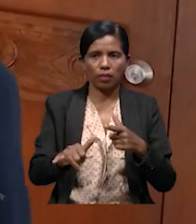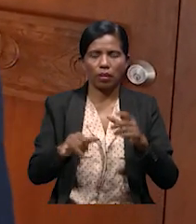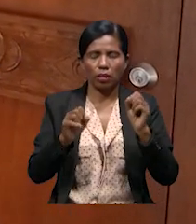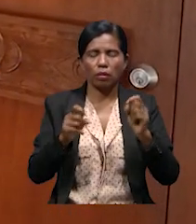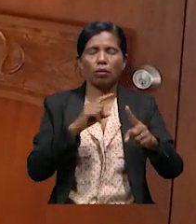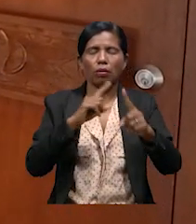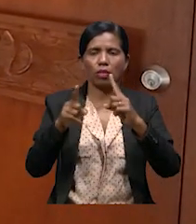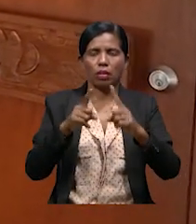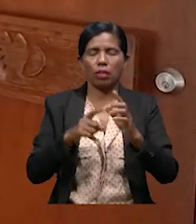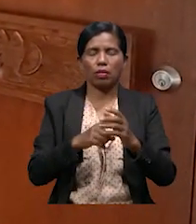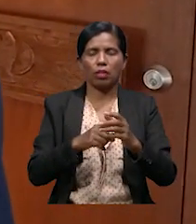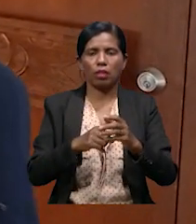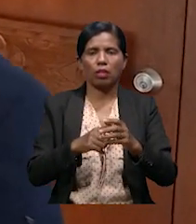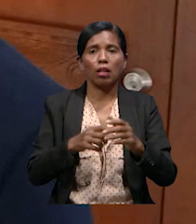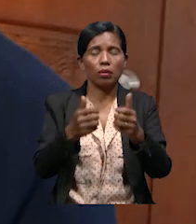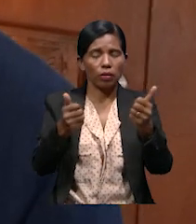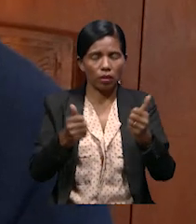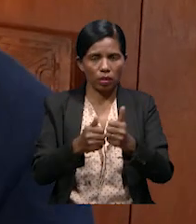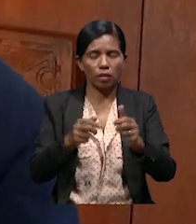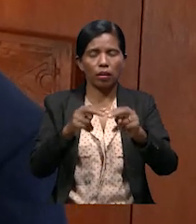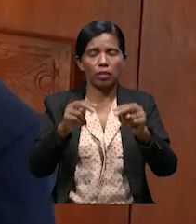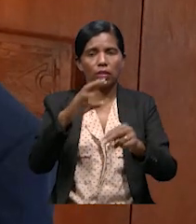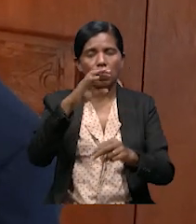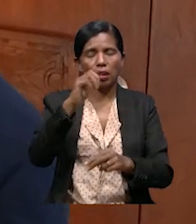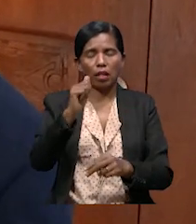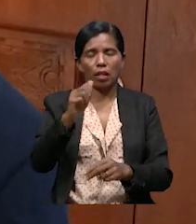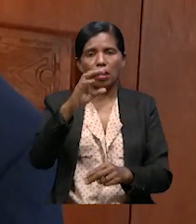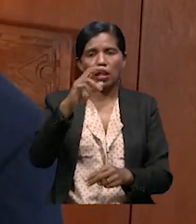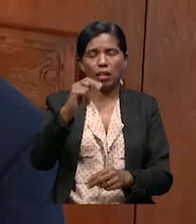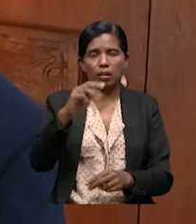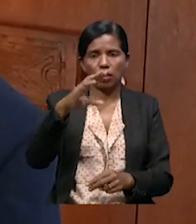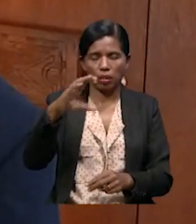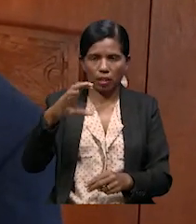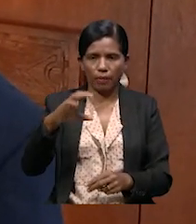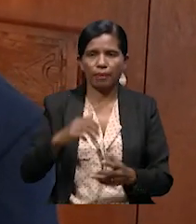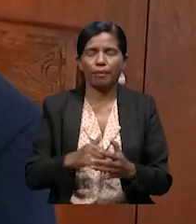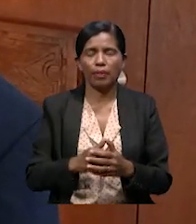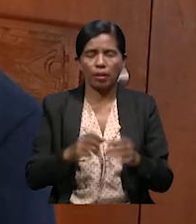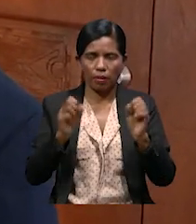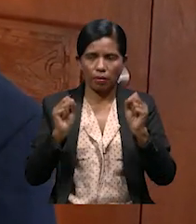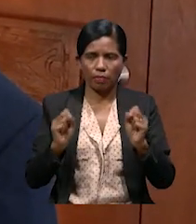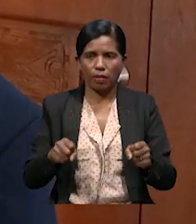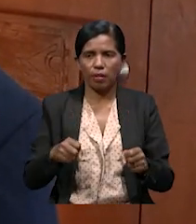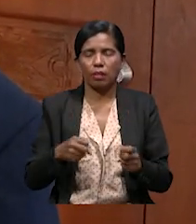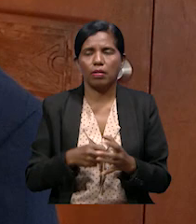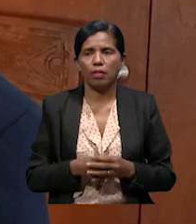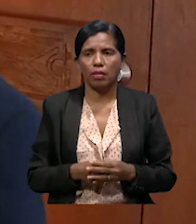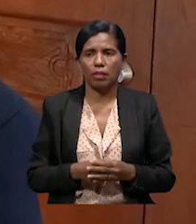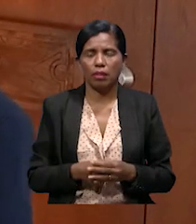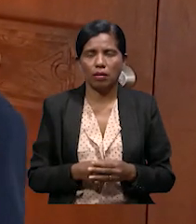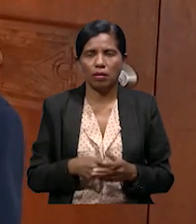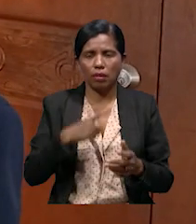de la Autoridad Nacional de Comunicaciones. Para no ver, dele, de